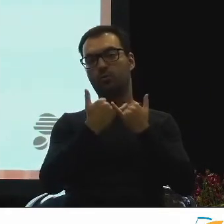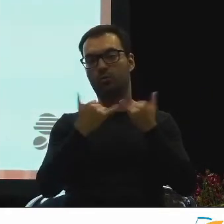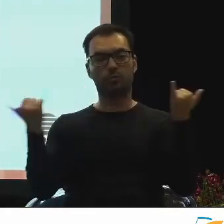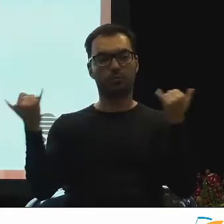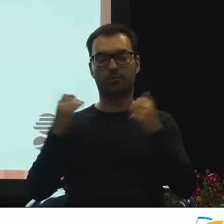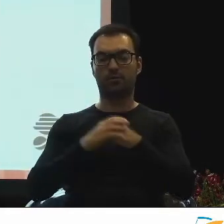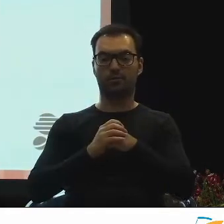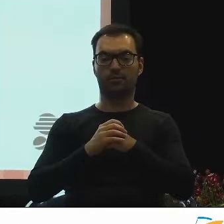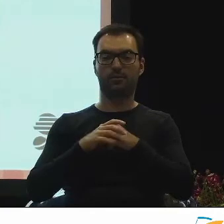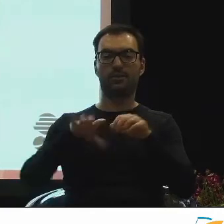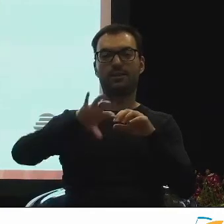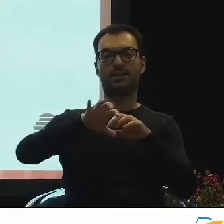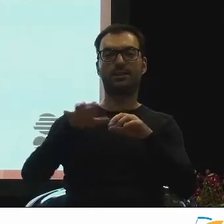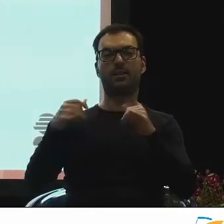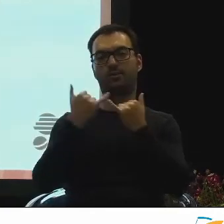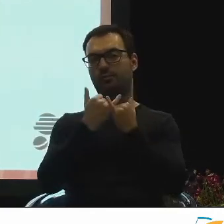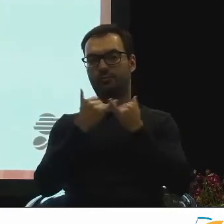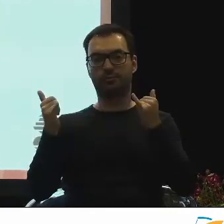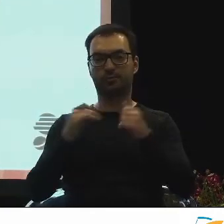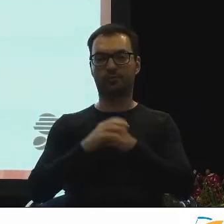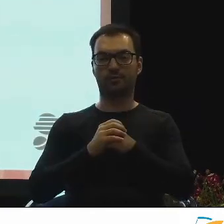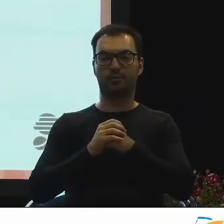różnych sektorów,